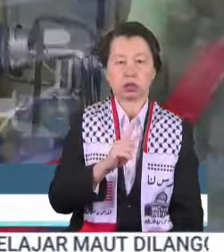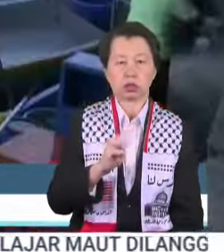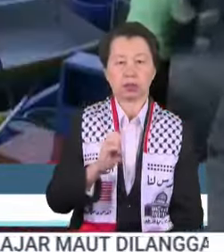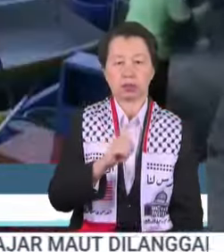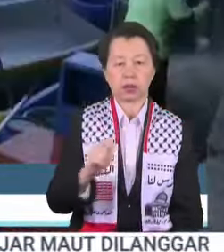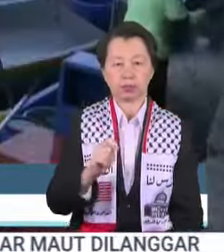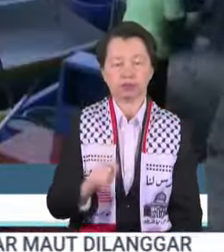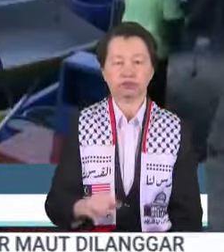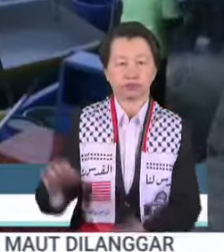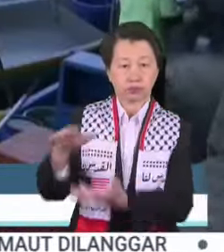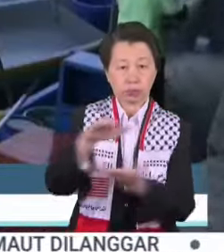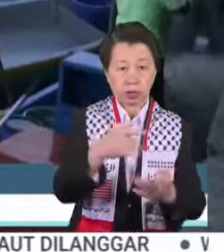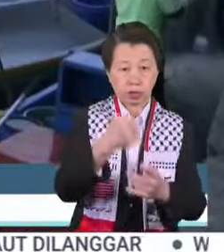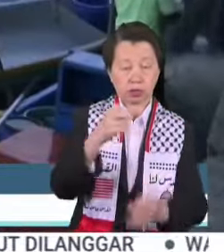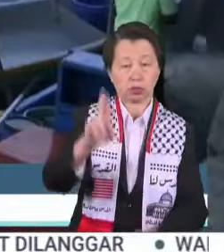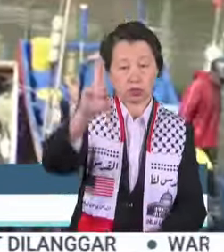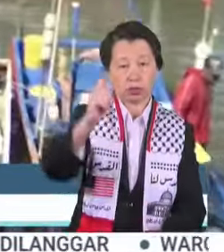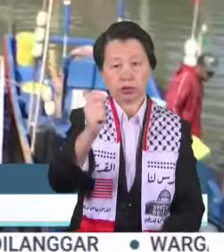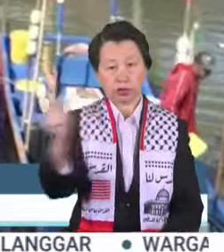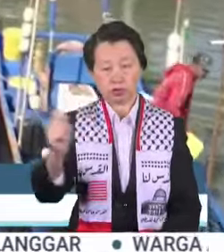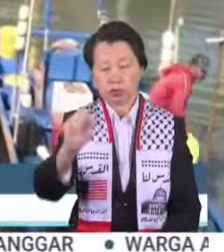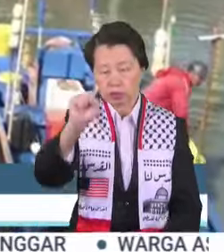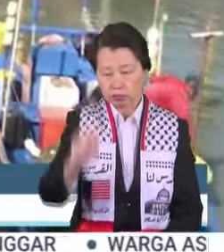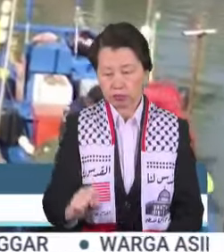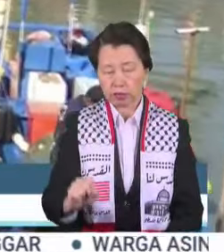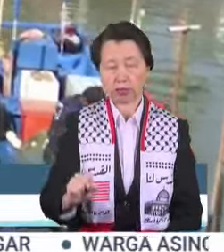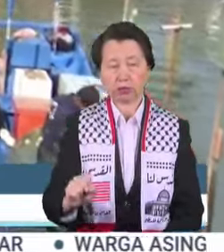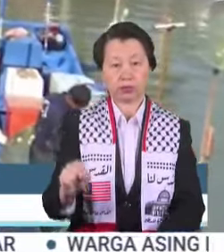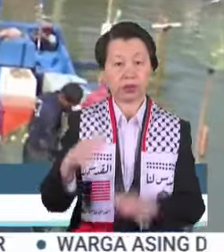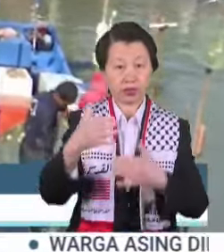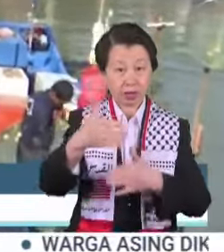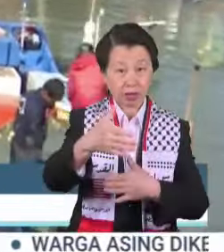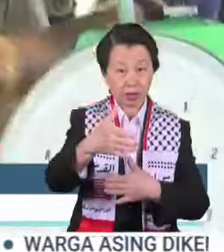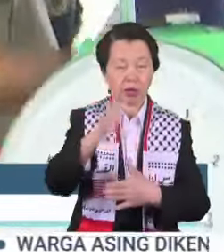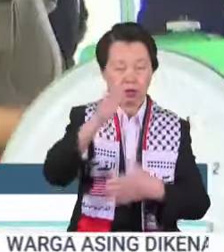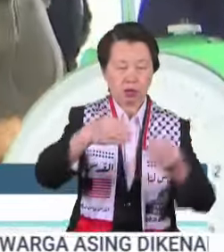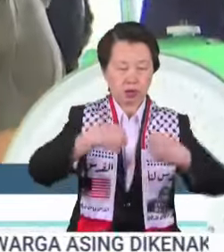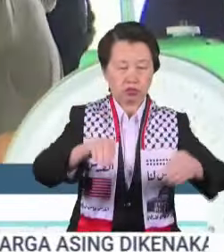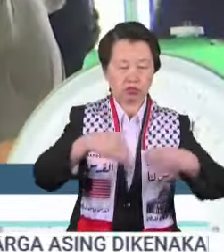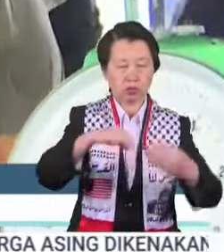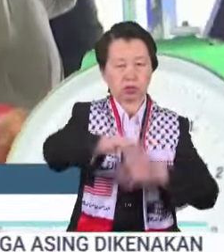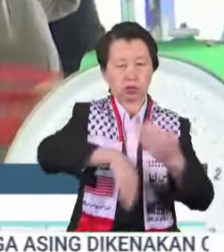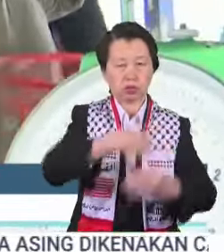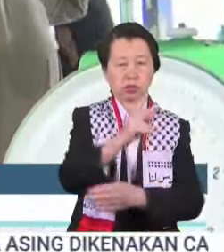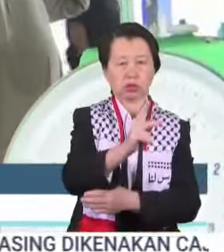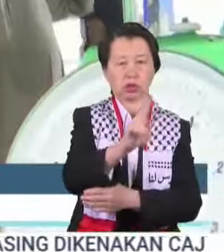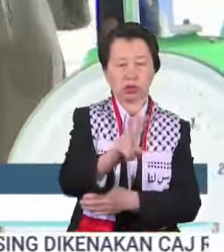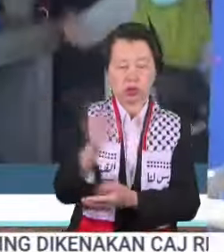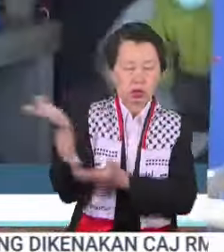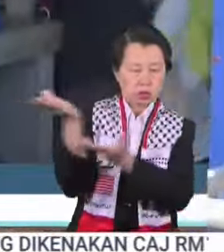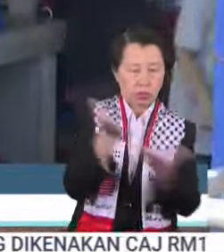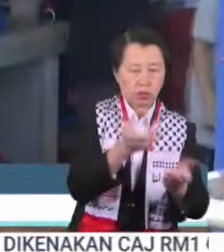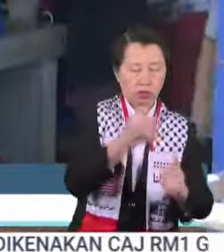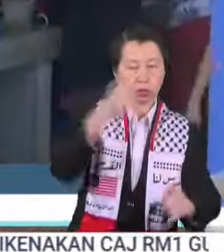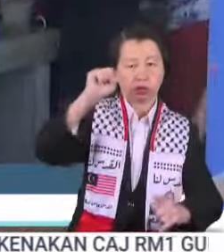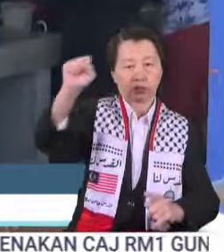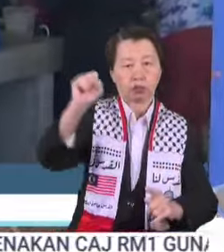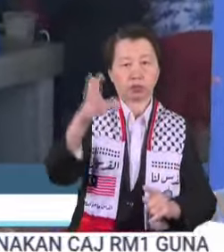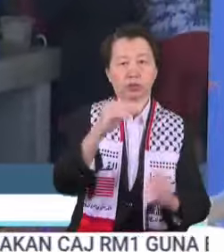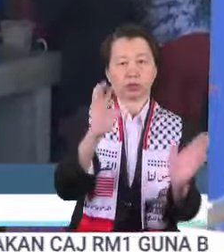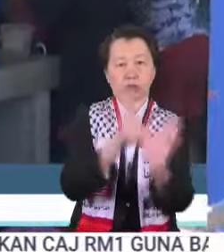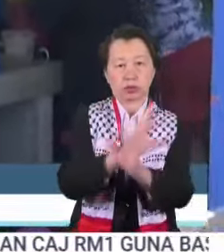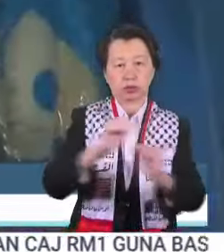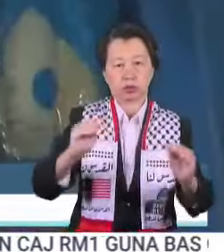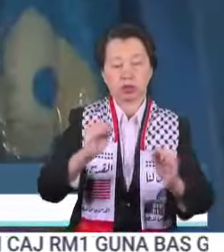Selain bekalan dari utara, pantai timur dan selatan Semenanjung, bekalan ikan yang dijual di sekitar Lembah Kelam turut dibawa masuk dari Sabah dan